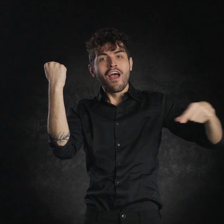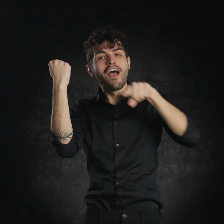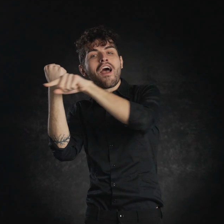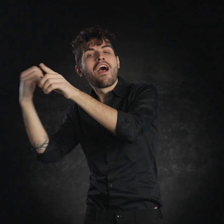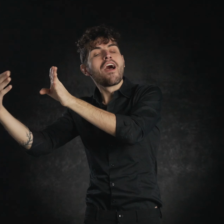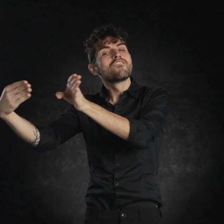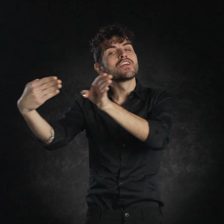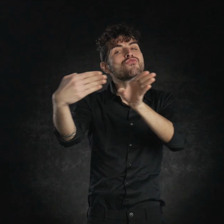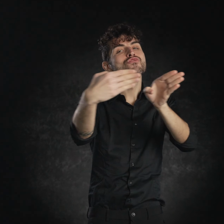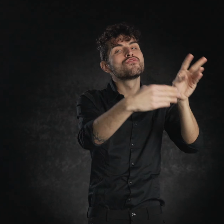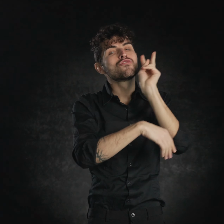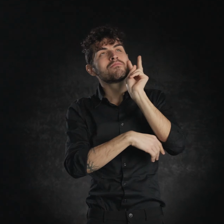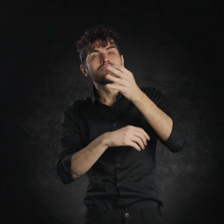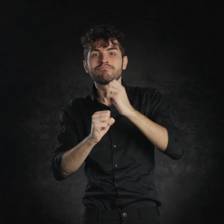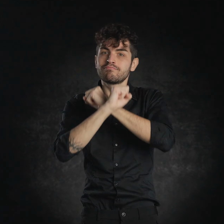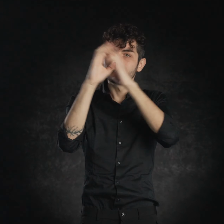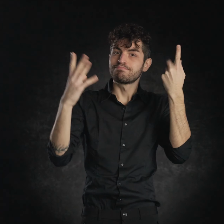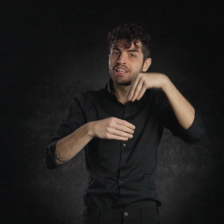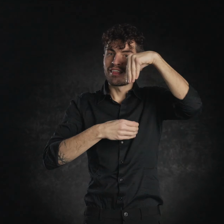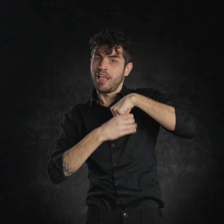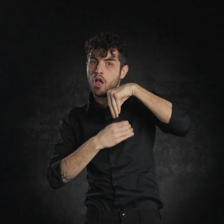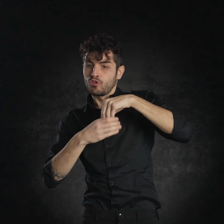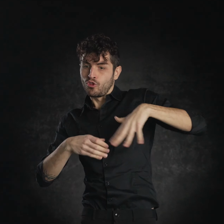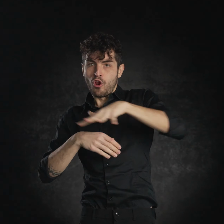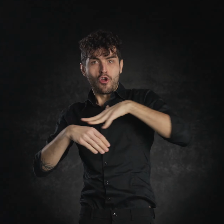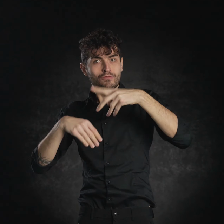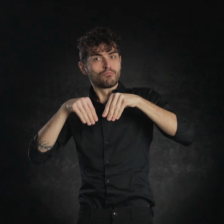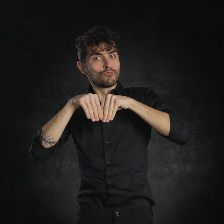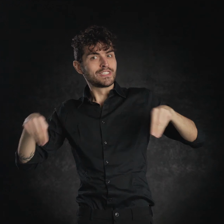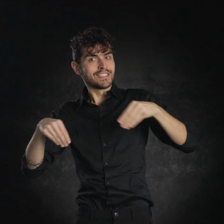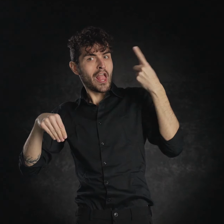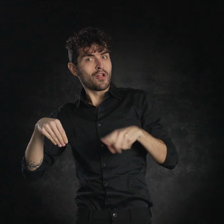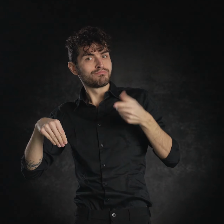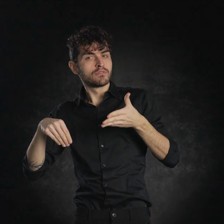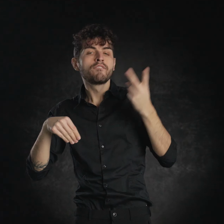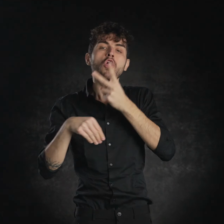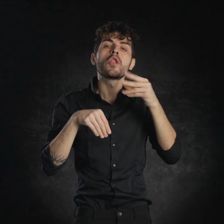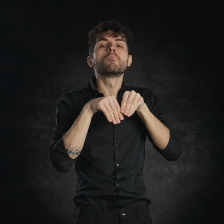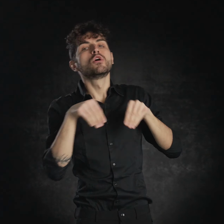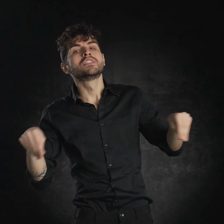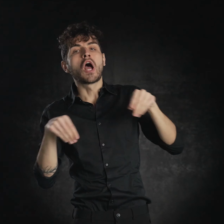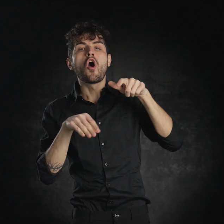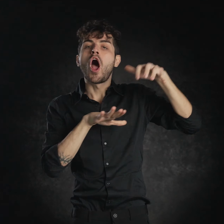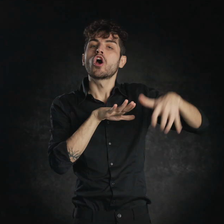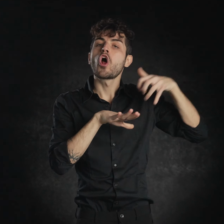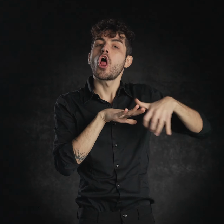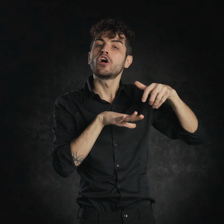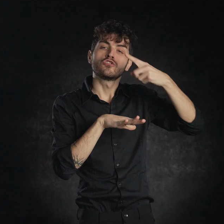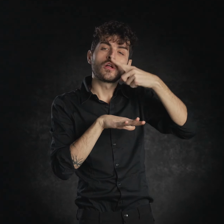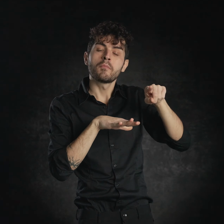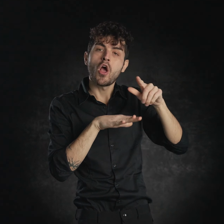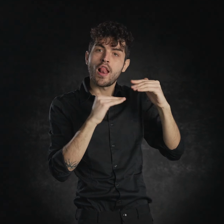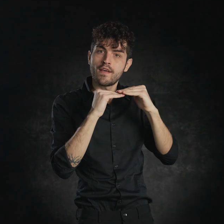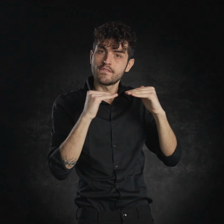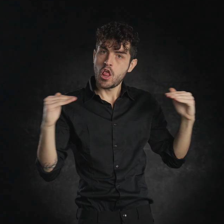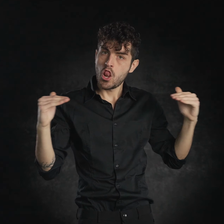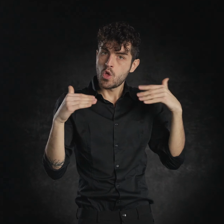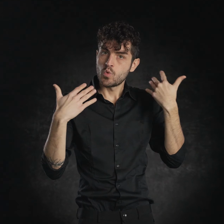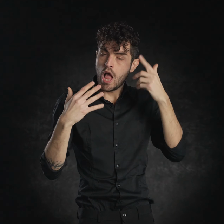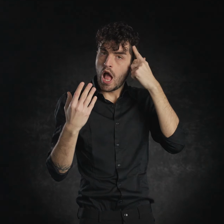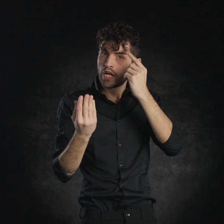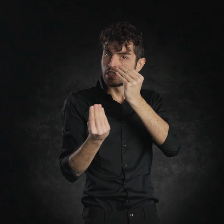Allora vedete questo è una modalità per riportare l'Egitto all'interno del museo un museo soprattutto un museo archeologico è sempre un livello di